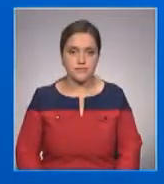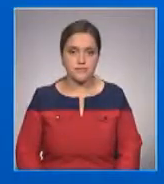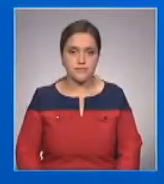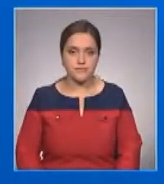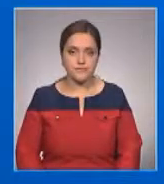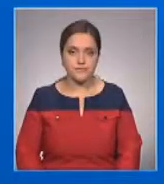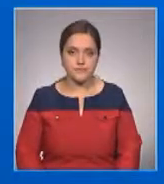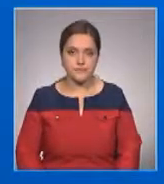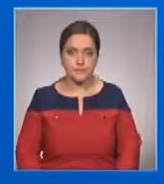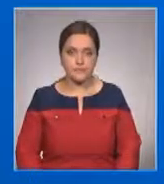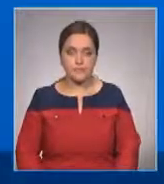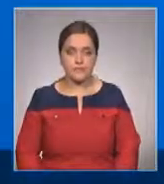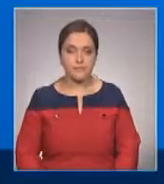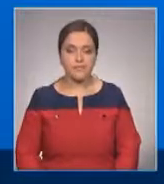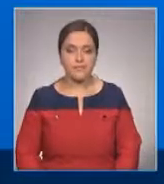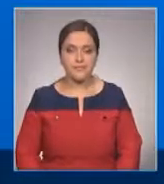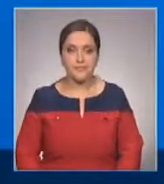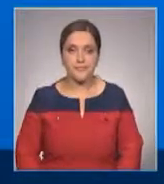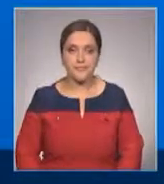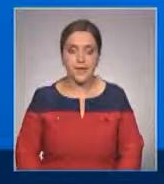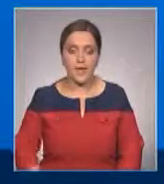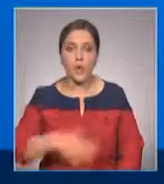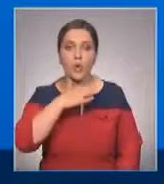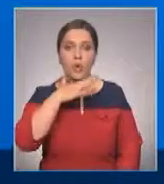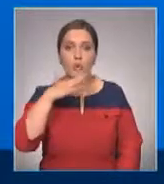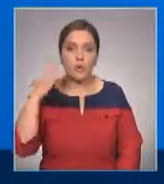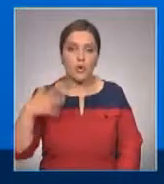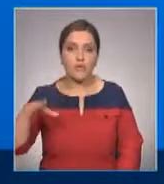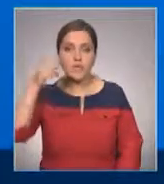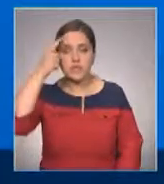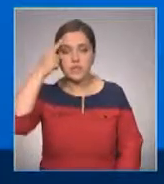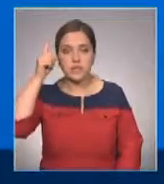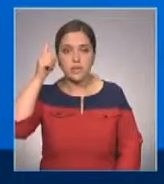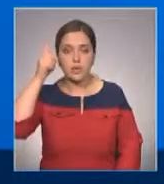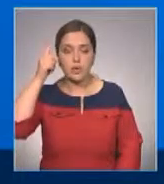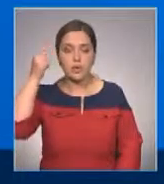У многих представление такое, что музей – это